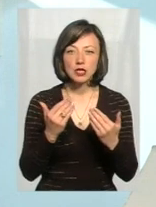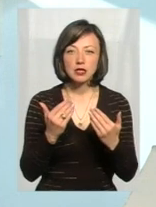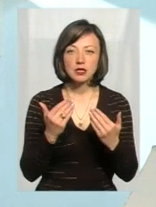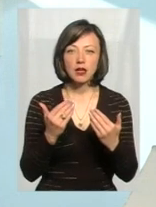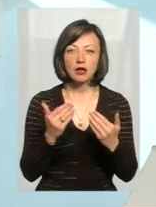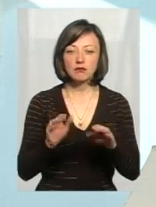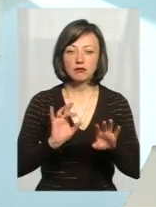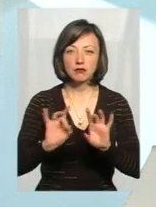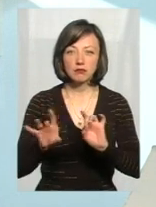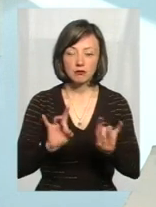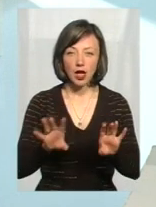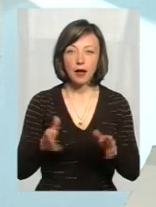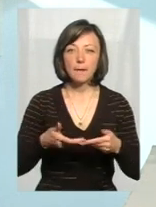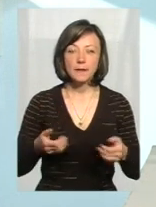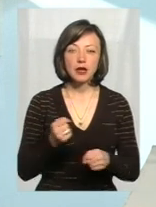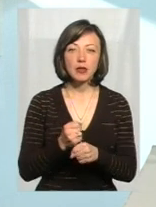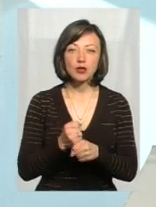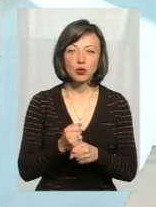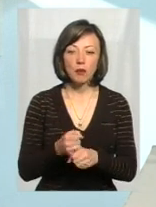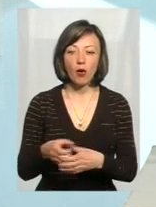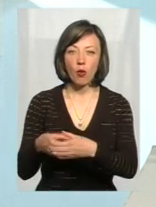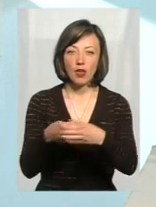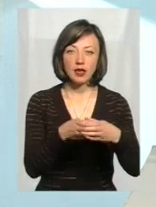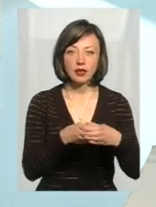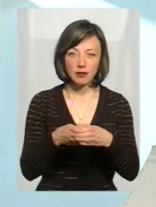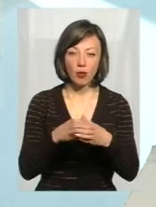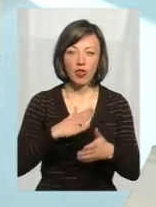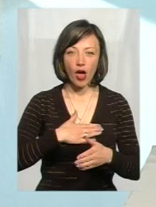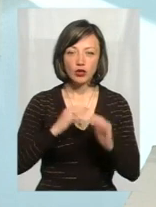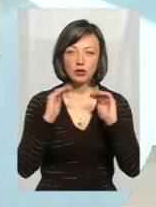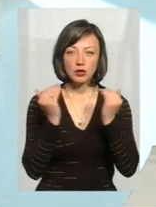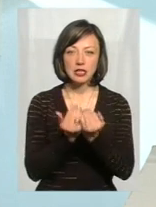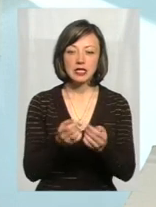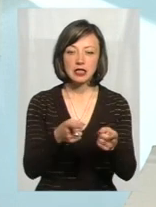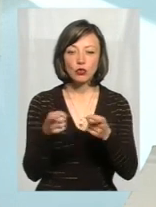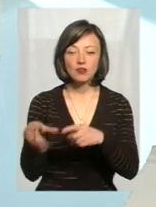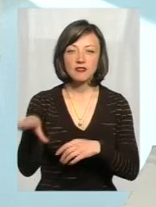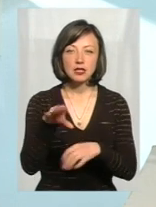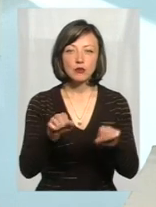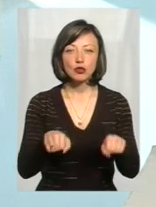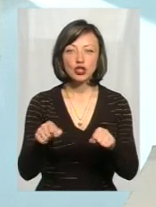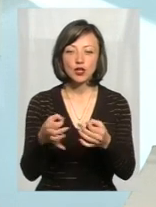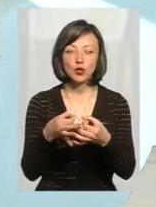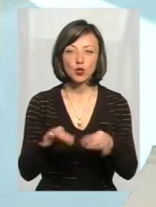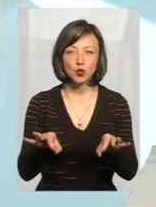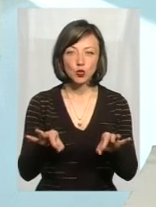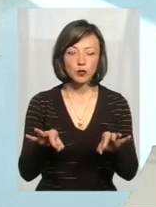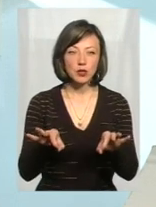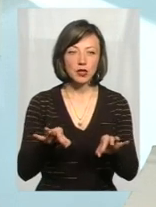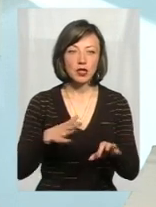ми працюємо всім колективом заповідника, залучаючи всі можливі доступні нам